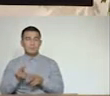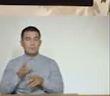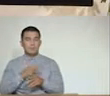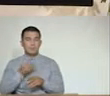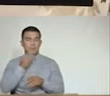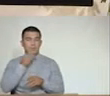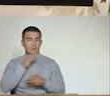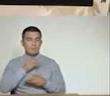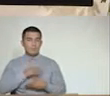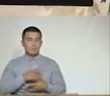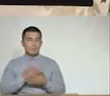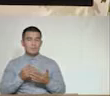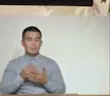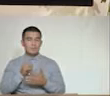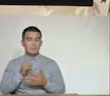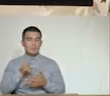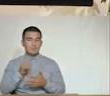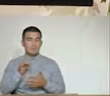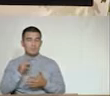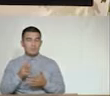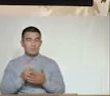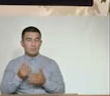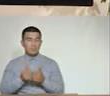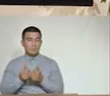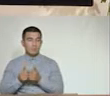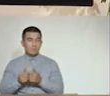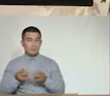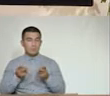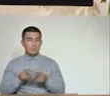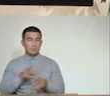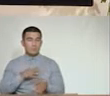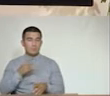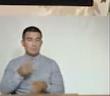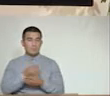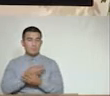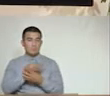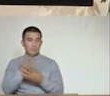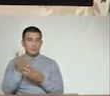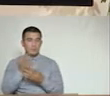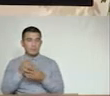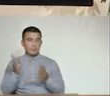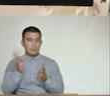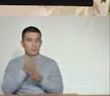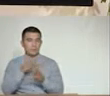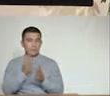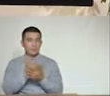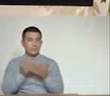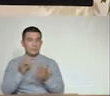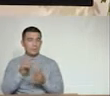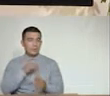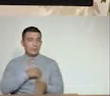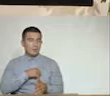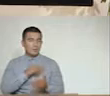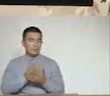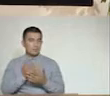teshigi, og'iz halqu, halqum atrofida joylashgan kipriklarning tebranishi tufayli